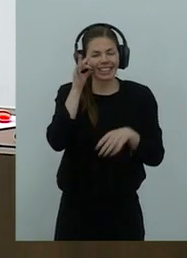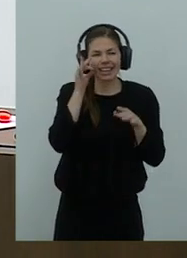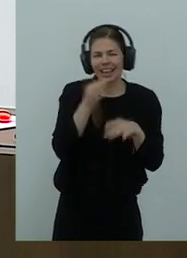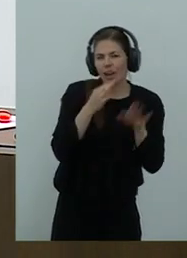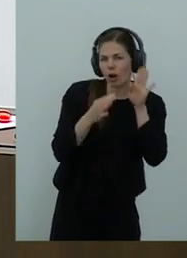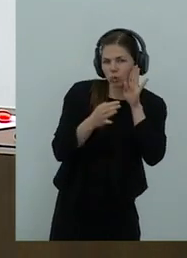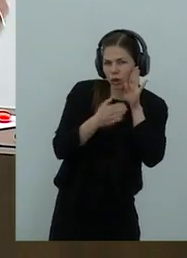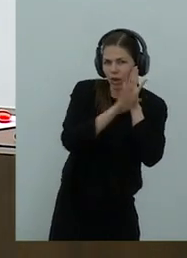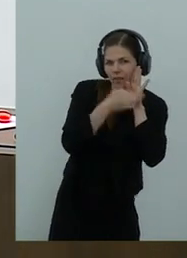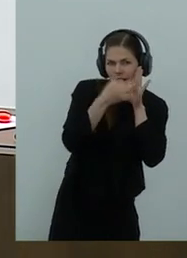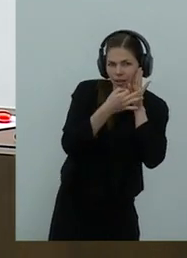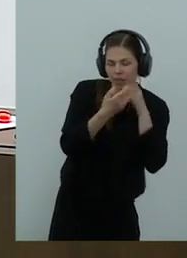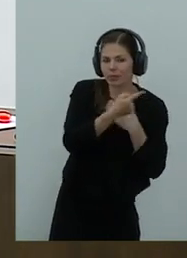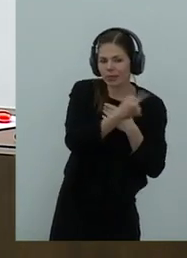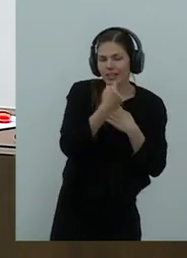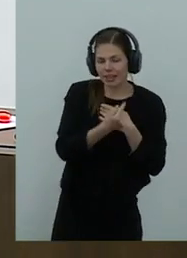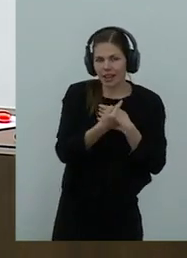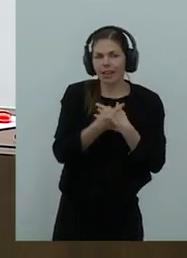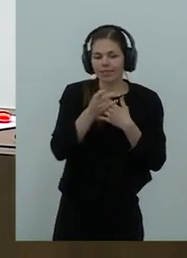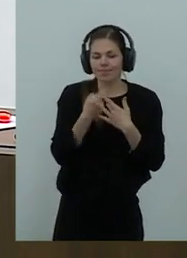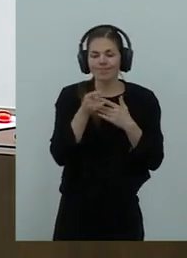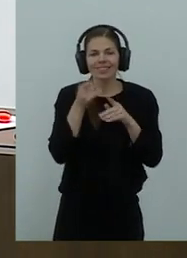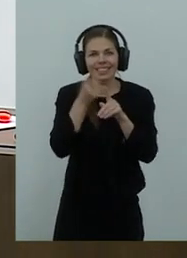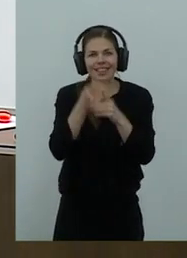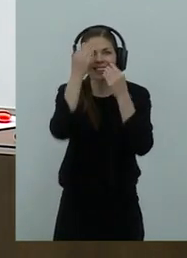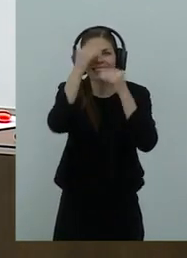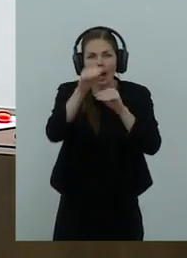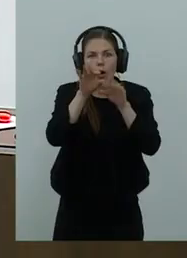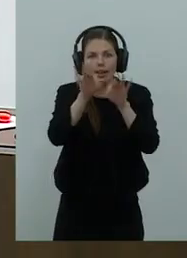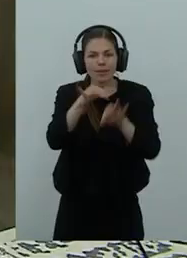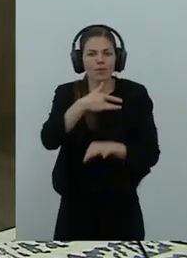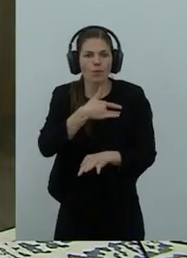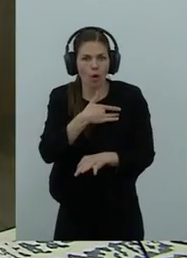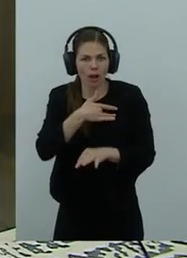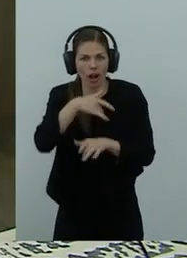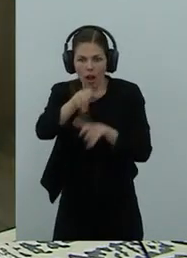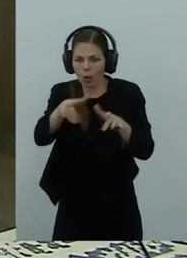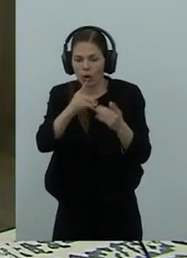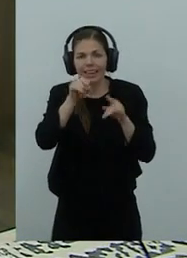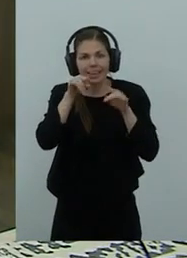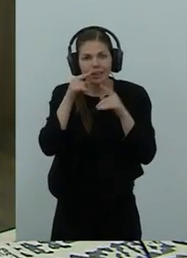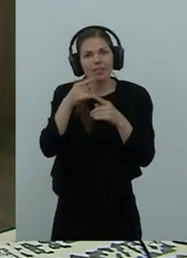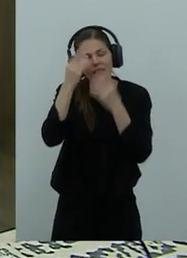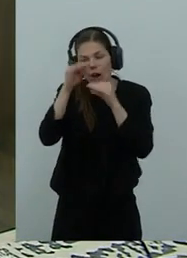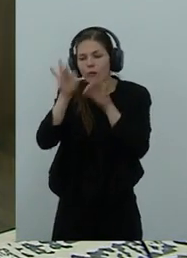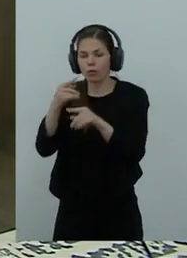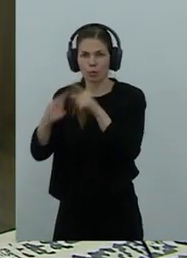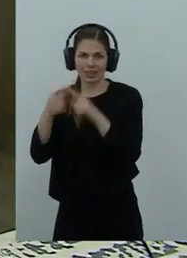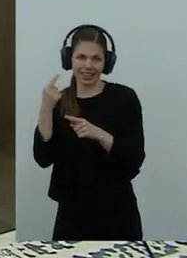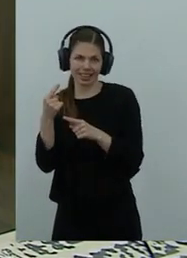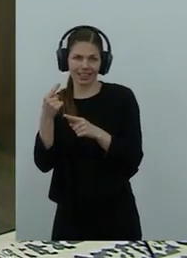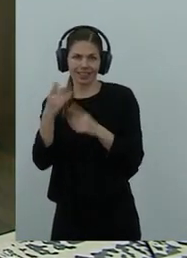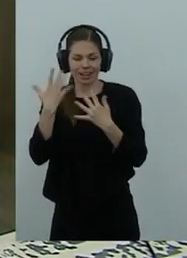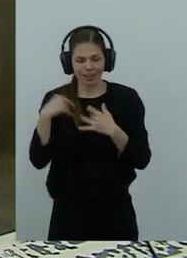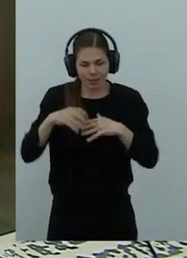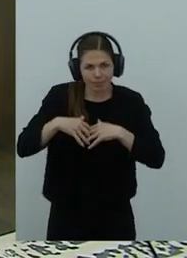gegangen, Vertrauen in der Bevölkerung, Vertrauen in die Politik wieder herzustellen. Das geht aber auch, und das habe ich heute